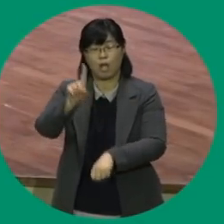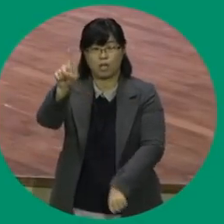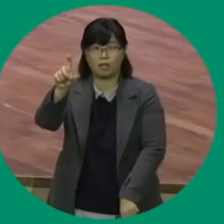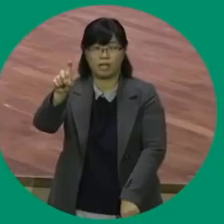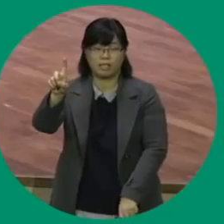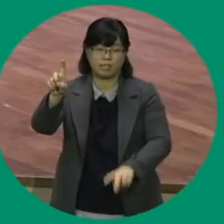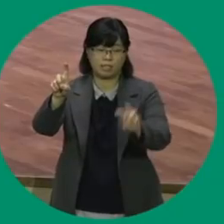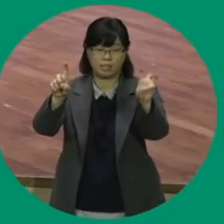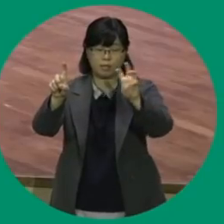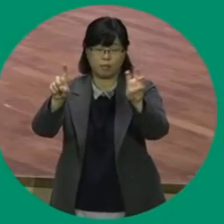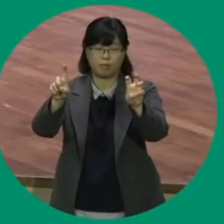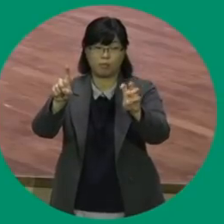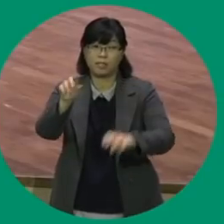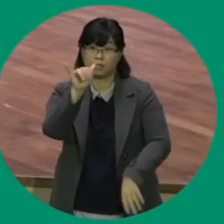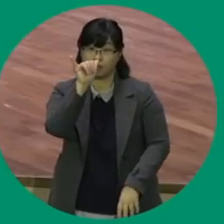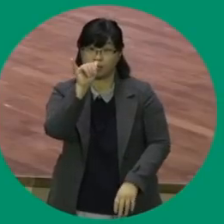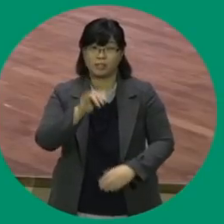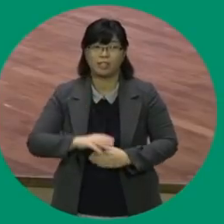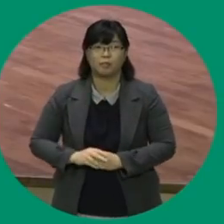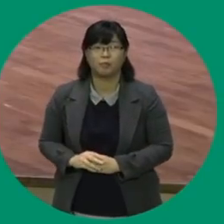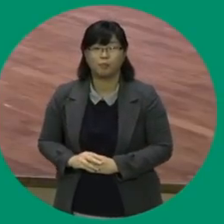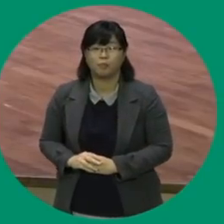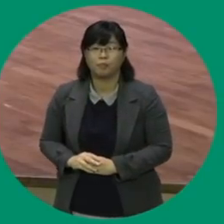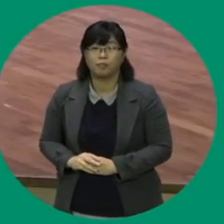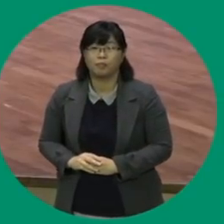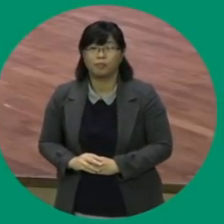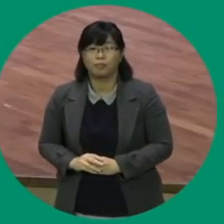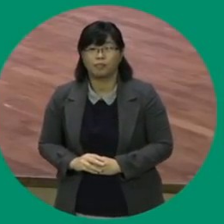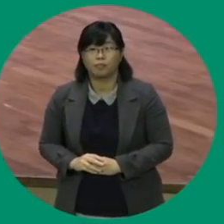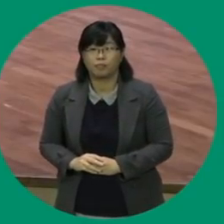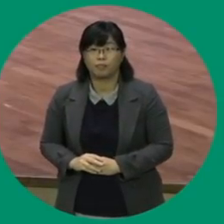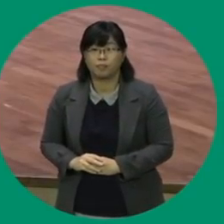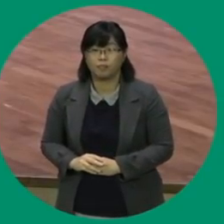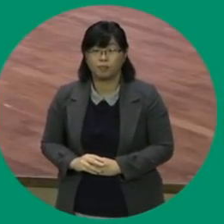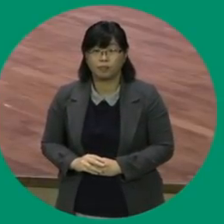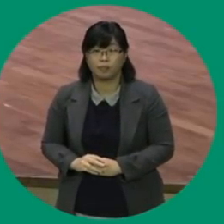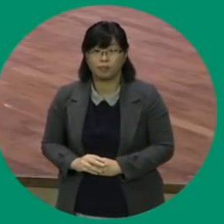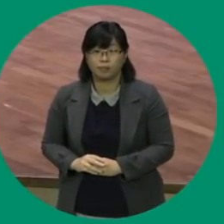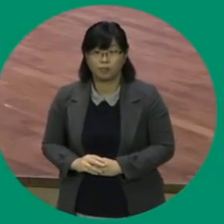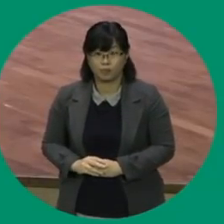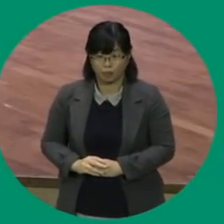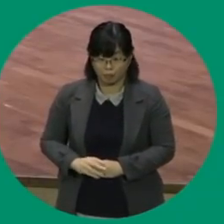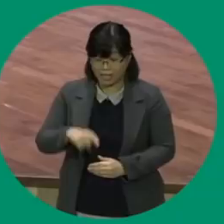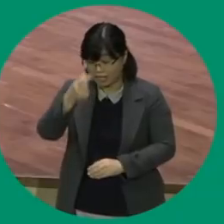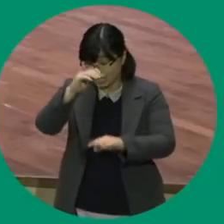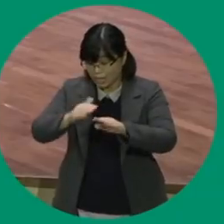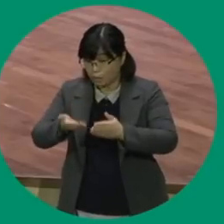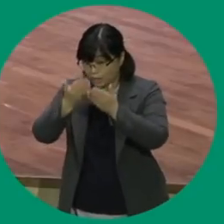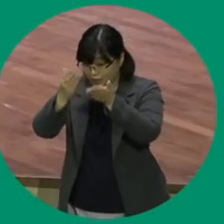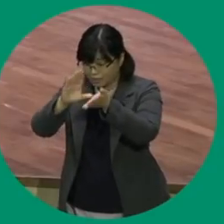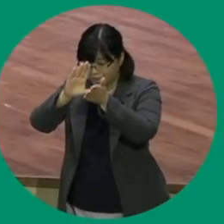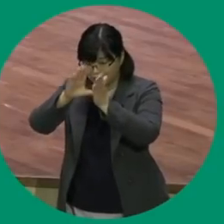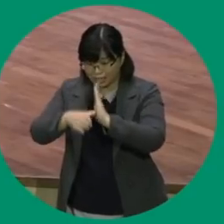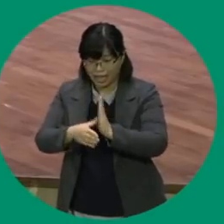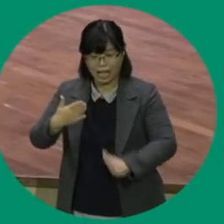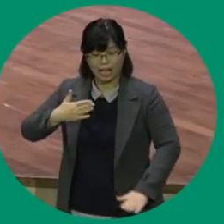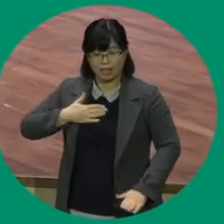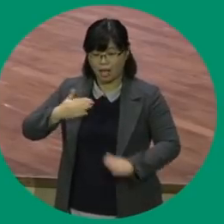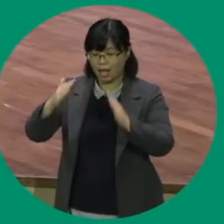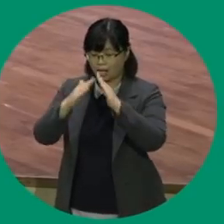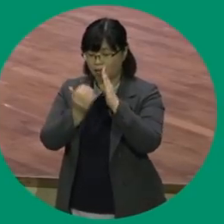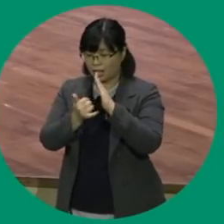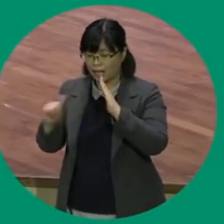원뉴스홀, 그리고 렘넌트 문화센터 갈릴리 홀에서 드려집니다. 신년 소원 예물에 2019년 우리 가정 기도 제목 세